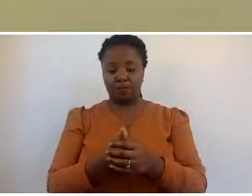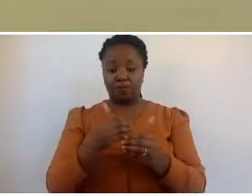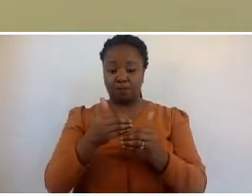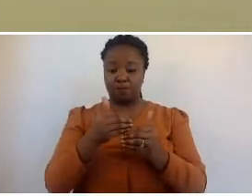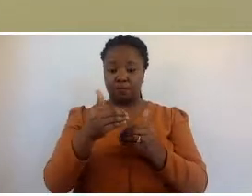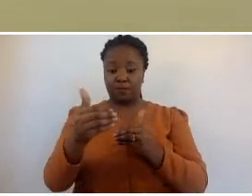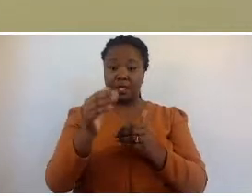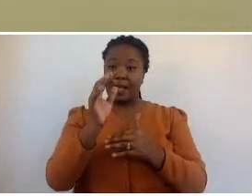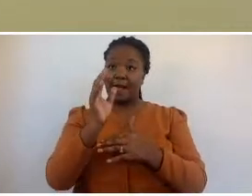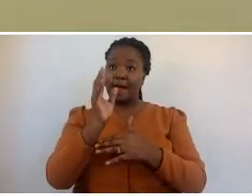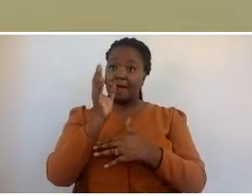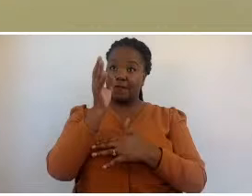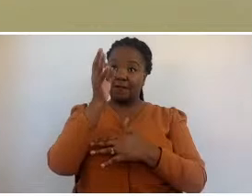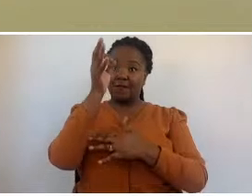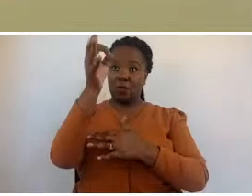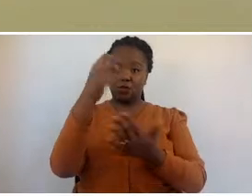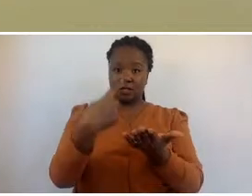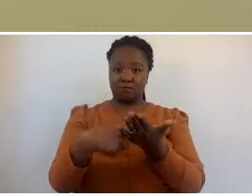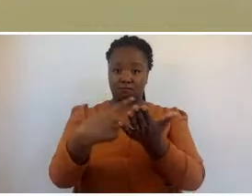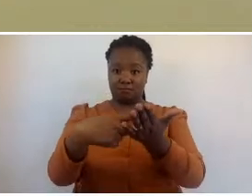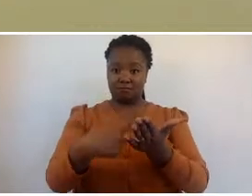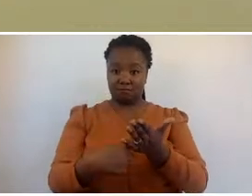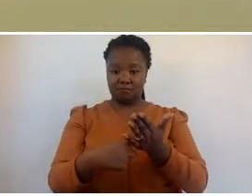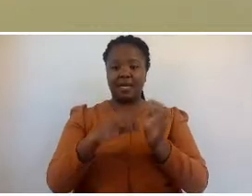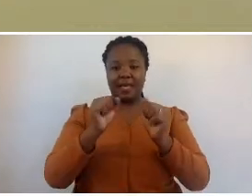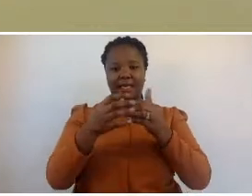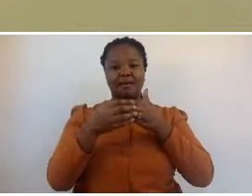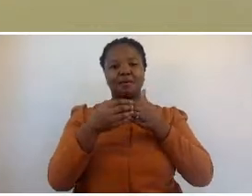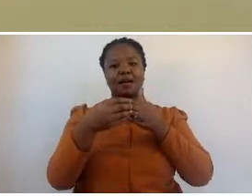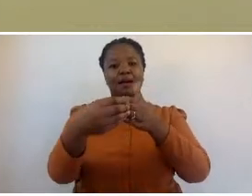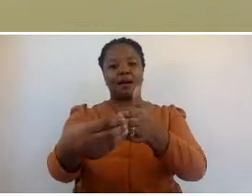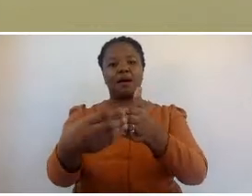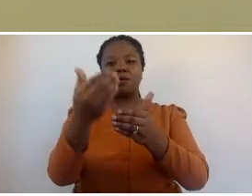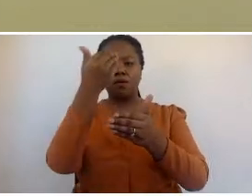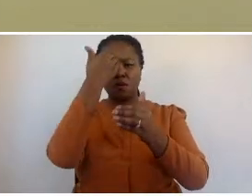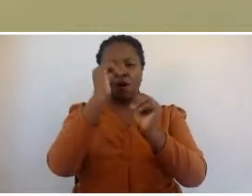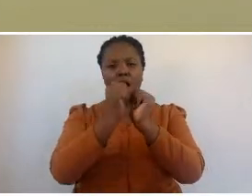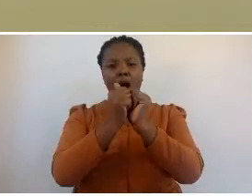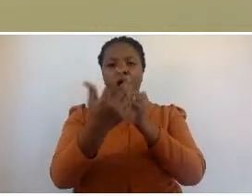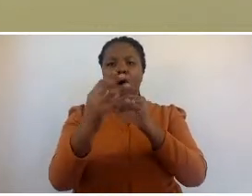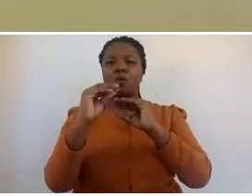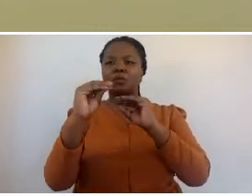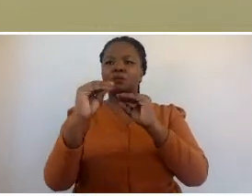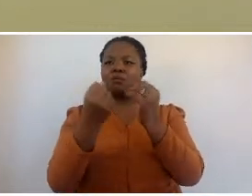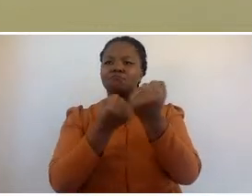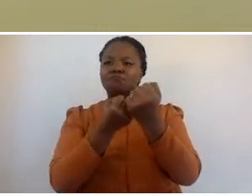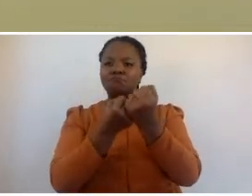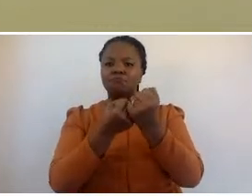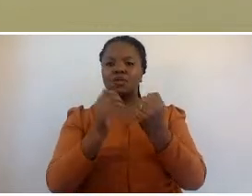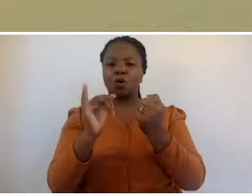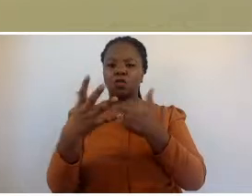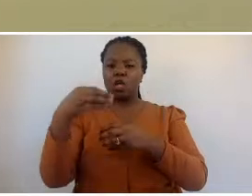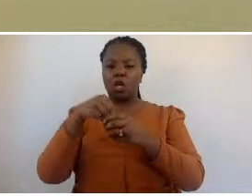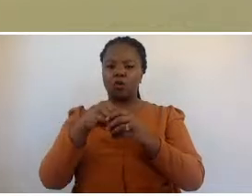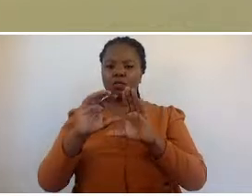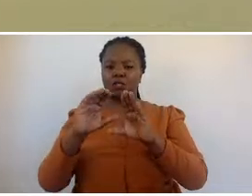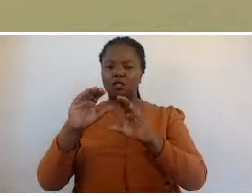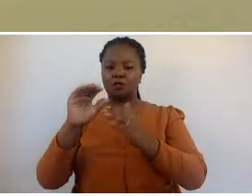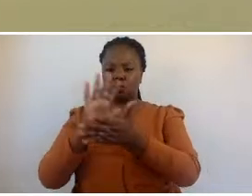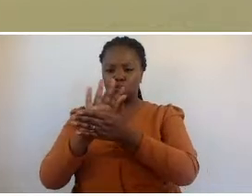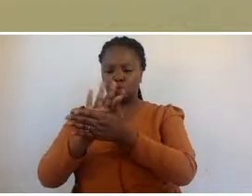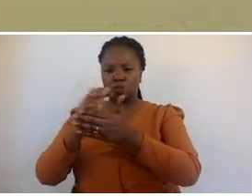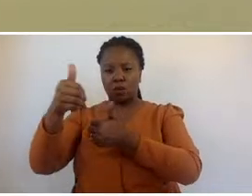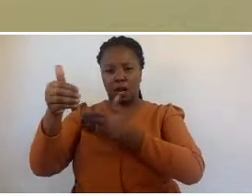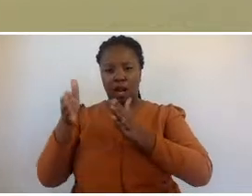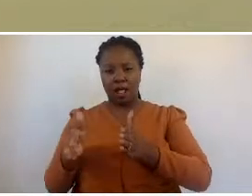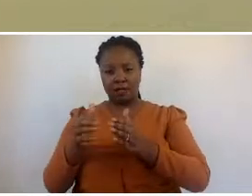discussions futures sur la façon d'appuyer les enseignants et le personnel d'appui à l'éducation en faveur de l'enseignement dans des salles de classe inclusives. Diversifiée. Nous avons